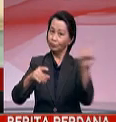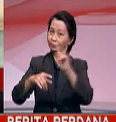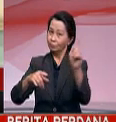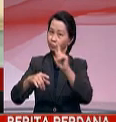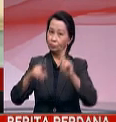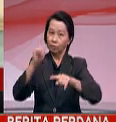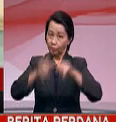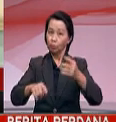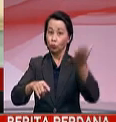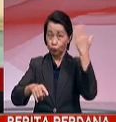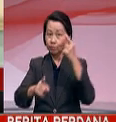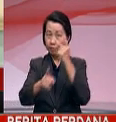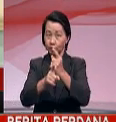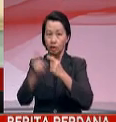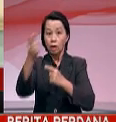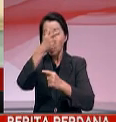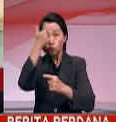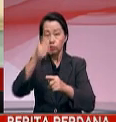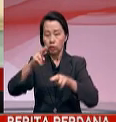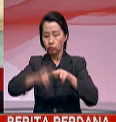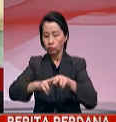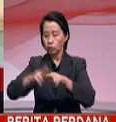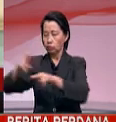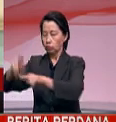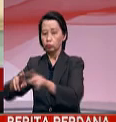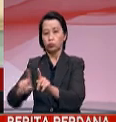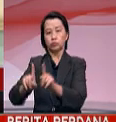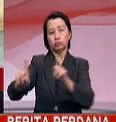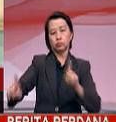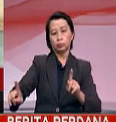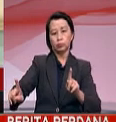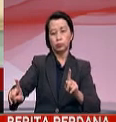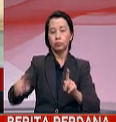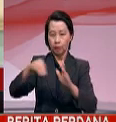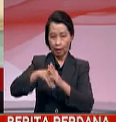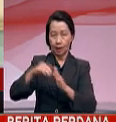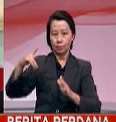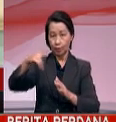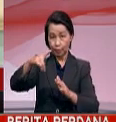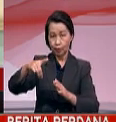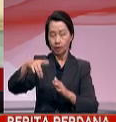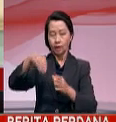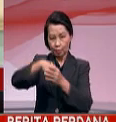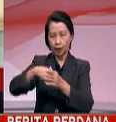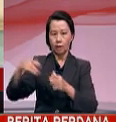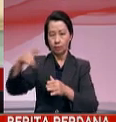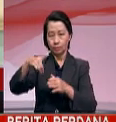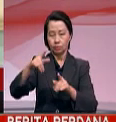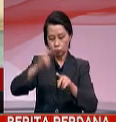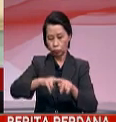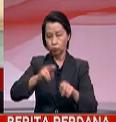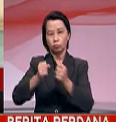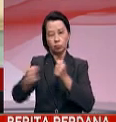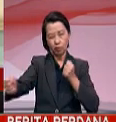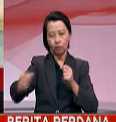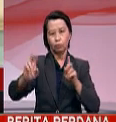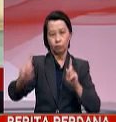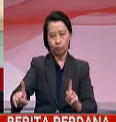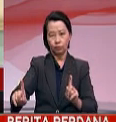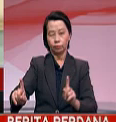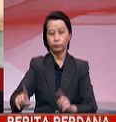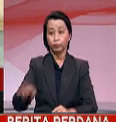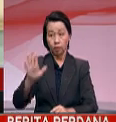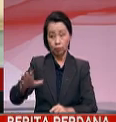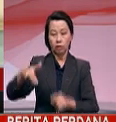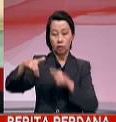penuh kerana penjarakan sosial di dalam penerbangan, di dalam pesawat. Maksimum yang